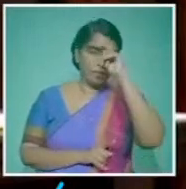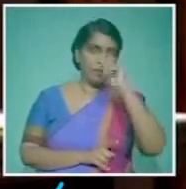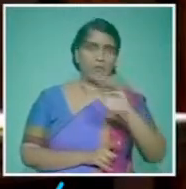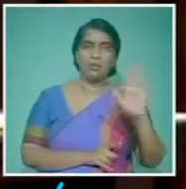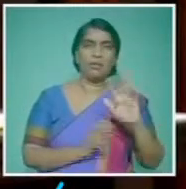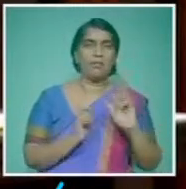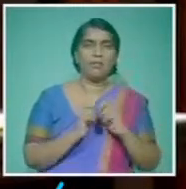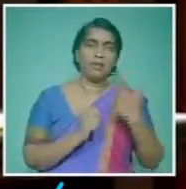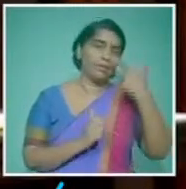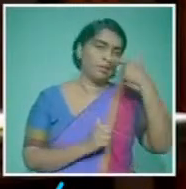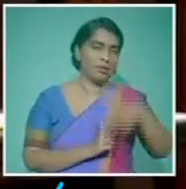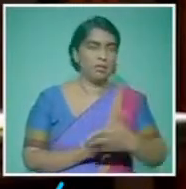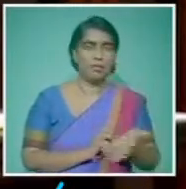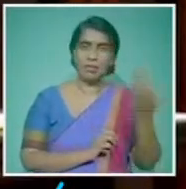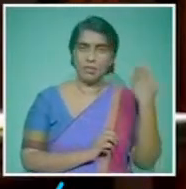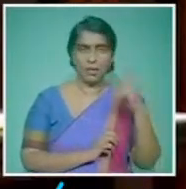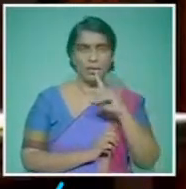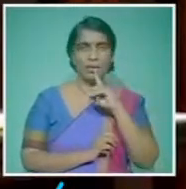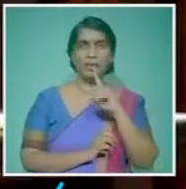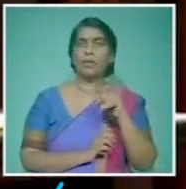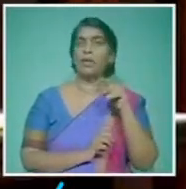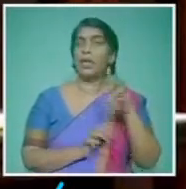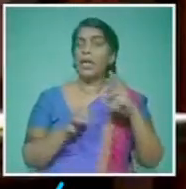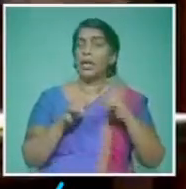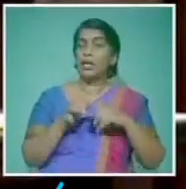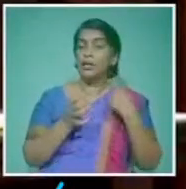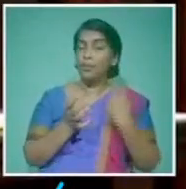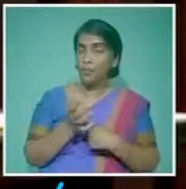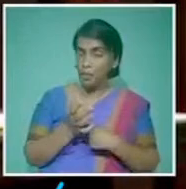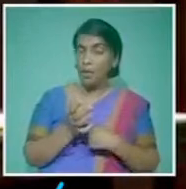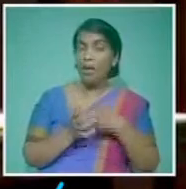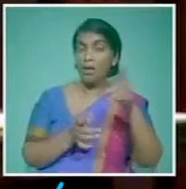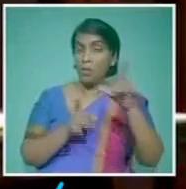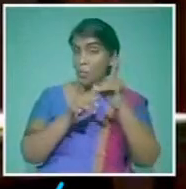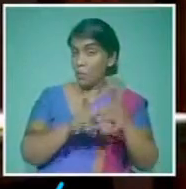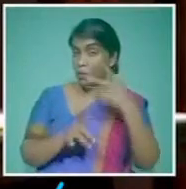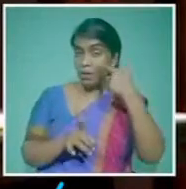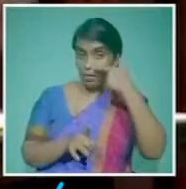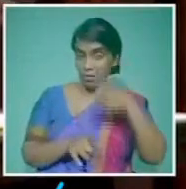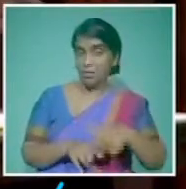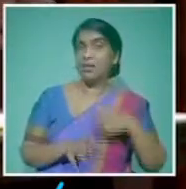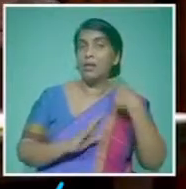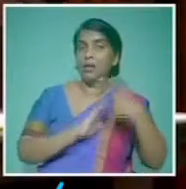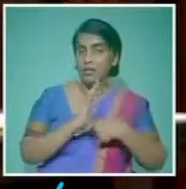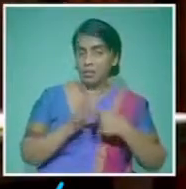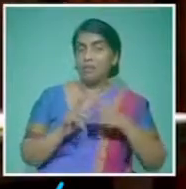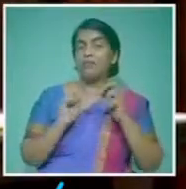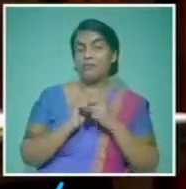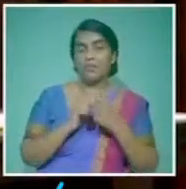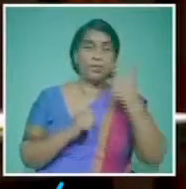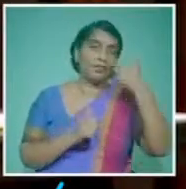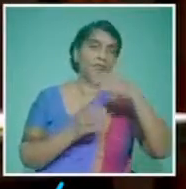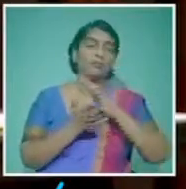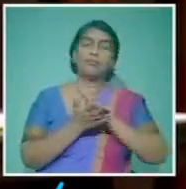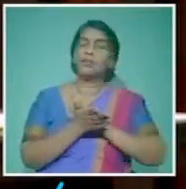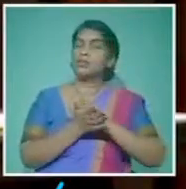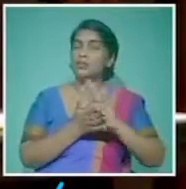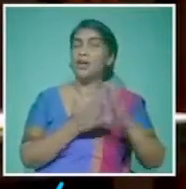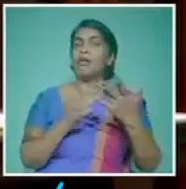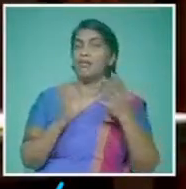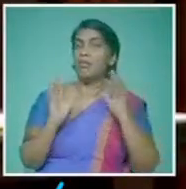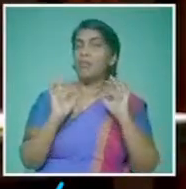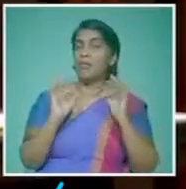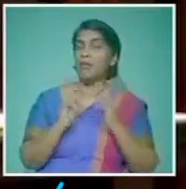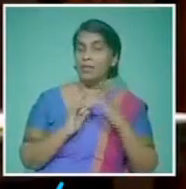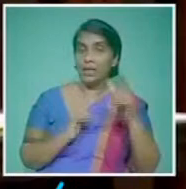නෑ කමන්නේ ඔබතුමා ගහගෙන යන්න කියලා හැබැයි ඒ QR කෝඩ් එක හරහා කියනවනේ හිතනවනම් මේ රටේ එහෙම තමයි මේ තෙල් දීලා තමයි සාමාන්‍ය මිනිස්සු ඔක්කොම අද ජීවත්